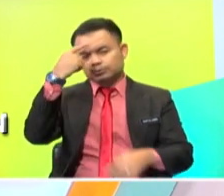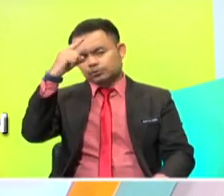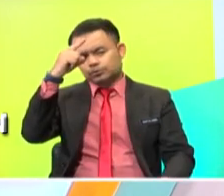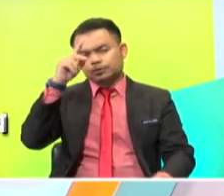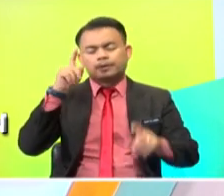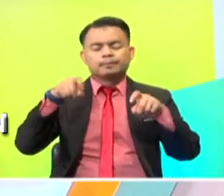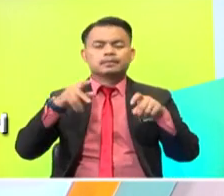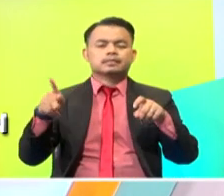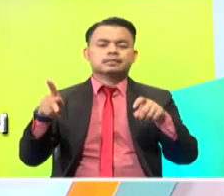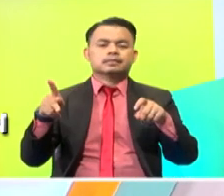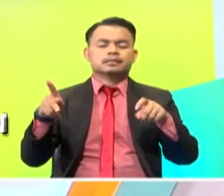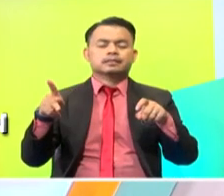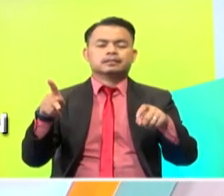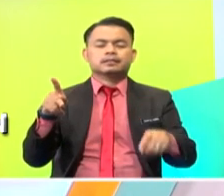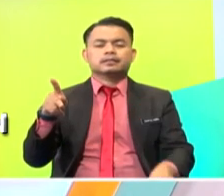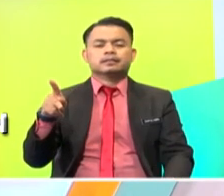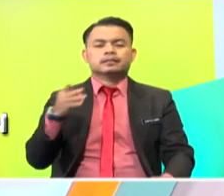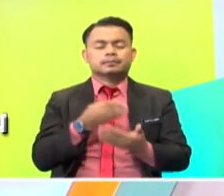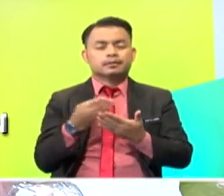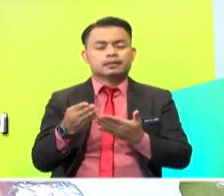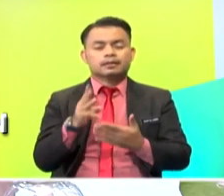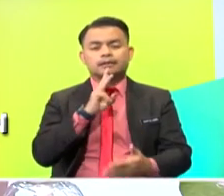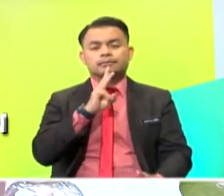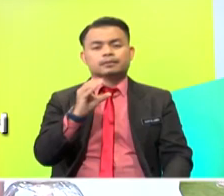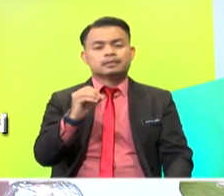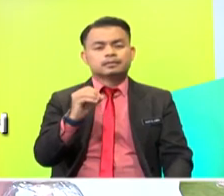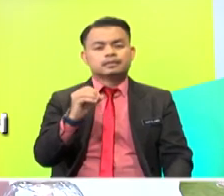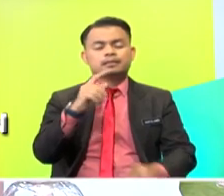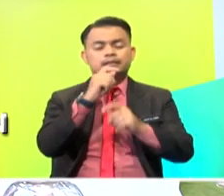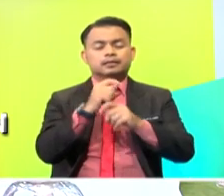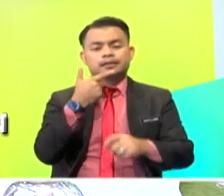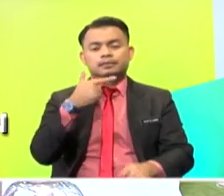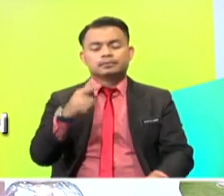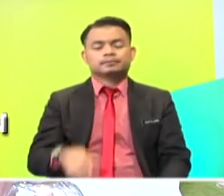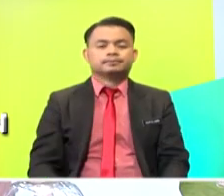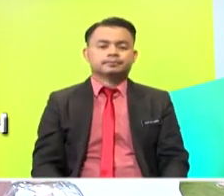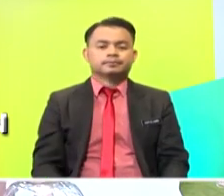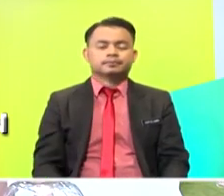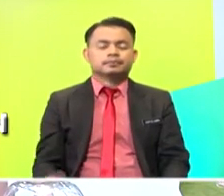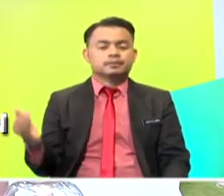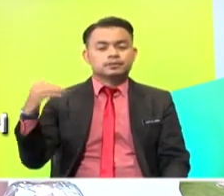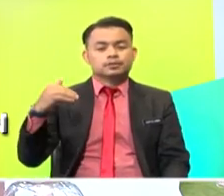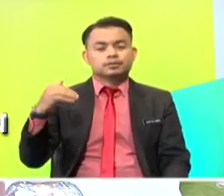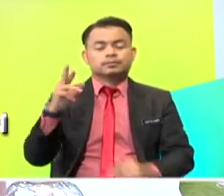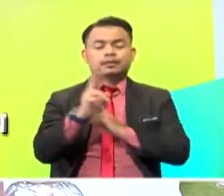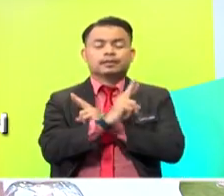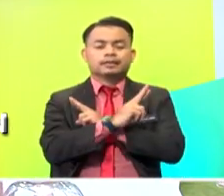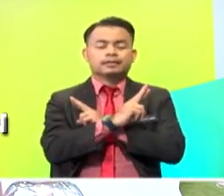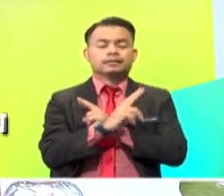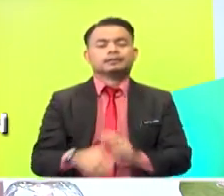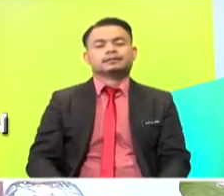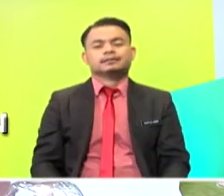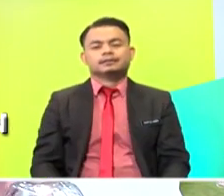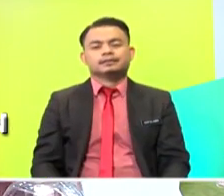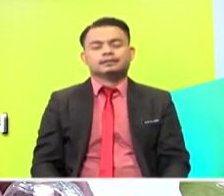bahan-bahan ditanam Tetapi semua itu Ceko sebelum cukup bagi jawaban yguh kita anak berhak sebentar adek-adek bagi ruang kepada